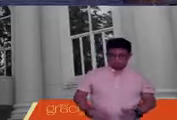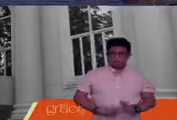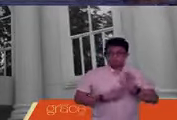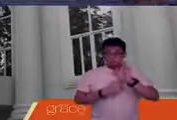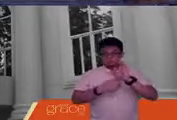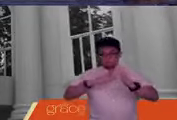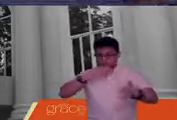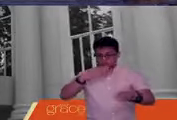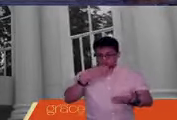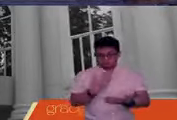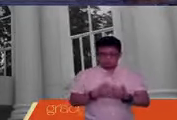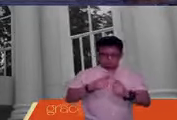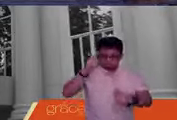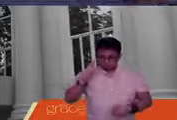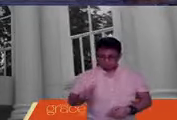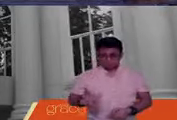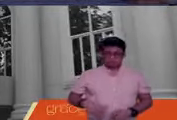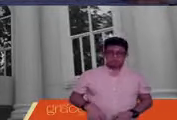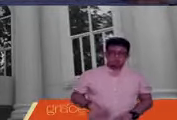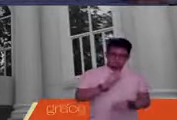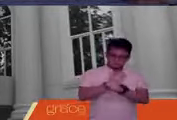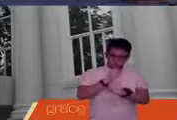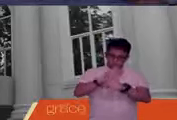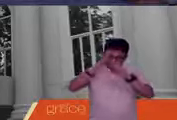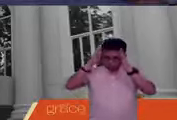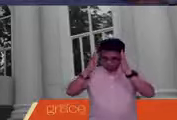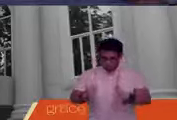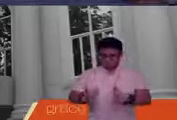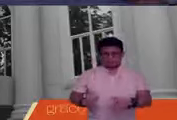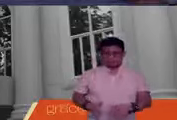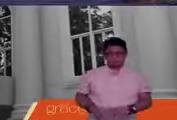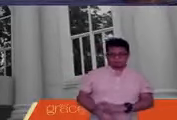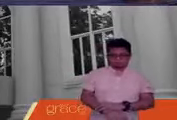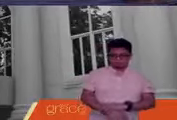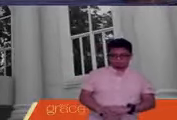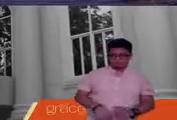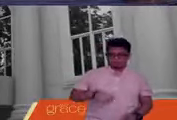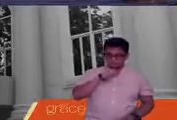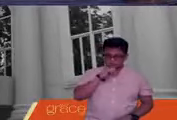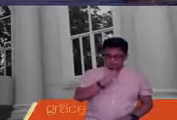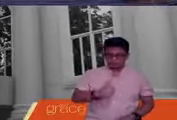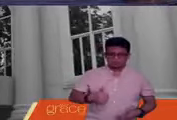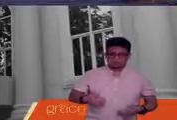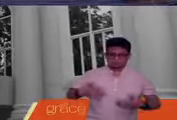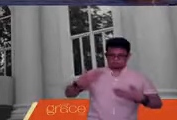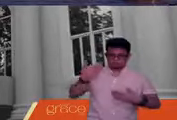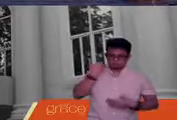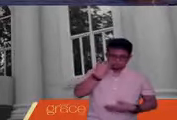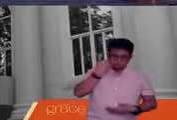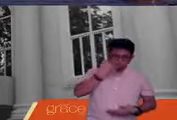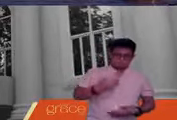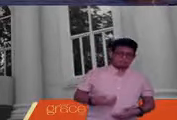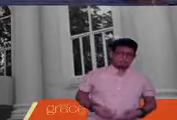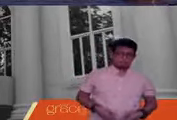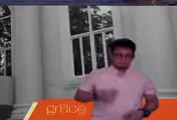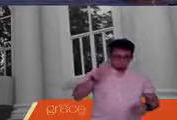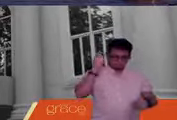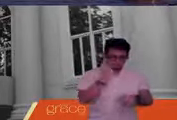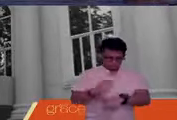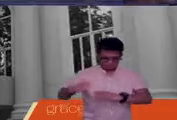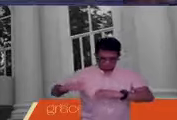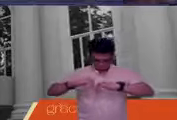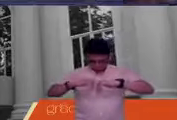God, a workman that needed not to be ashamed, rightly dividing the word of truth. And then